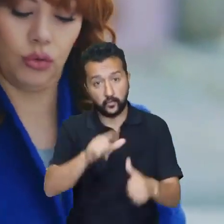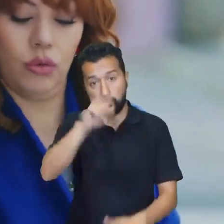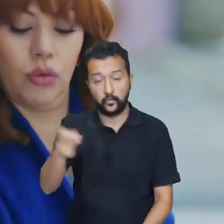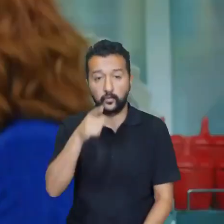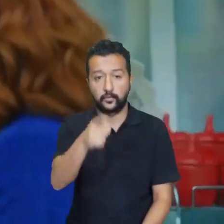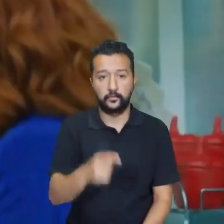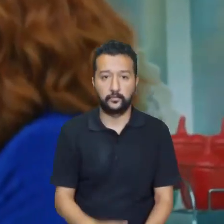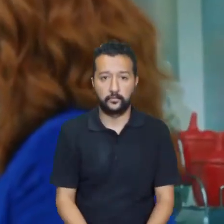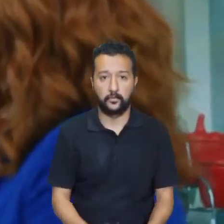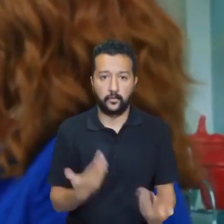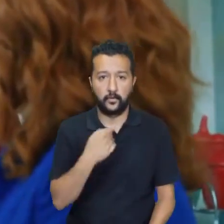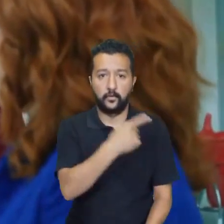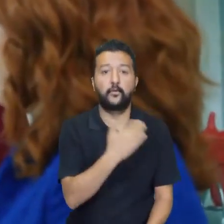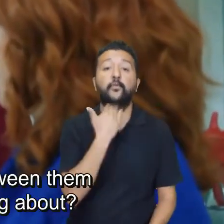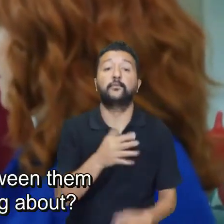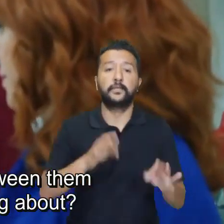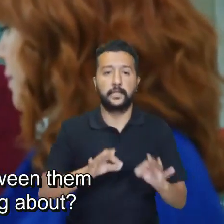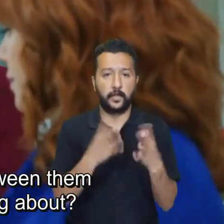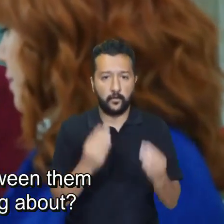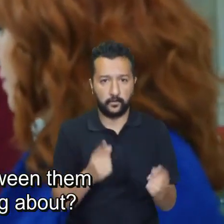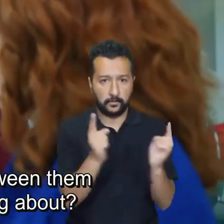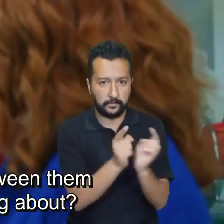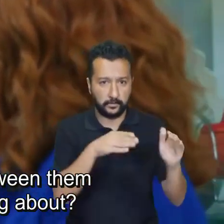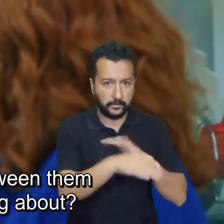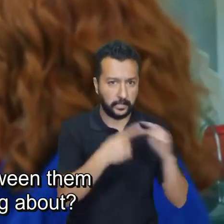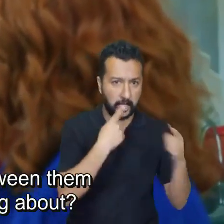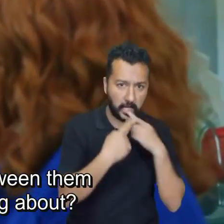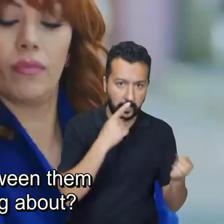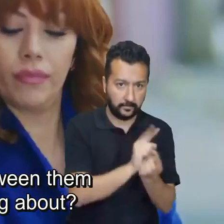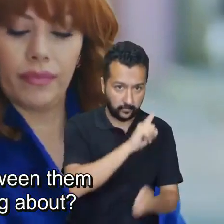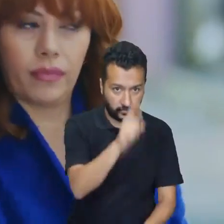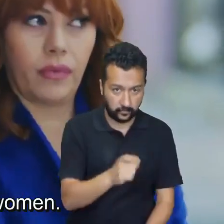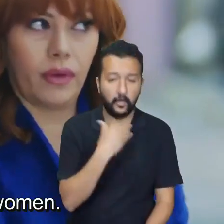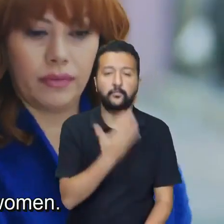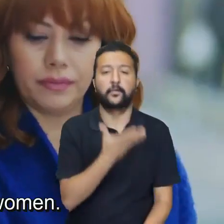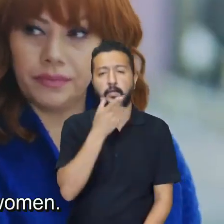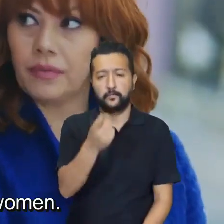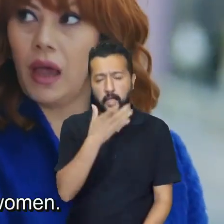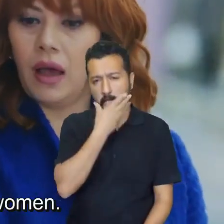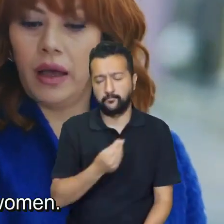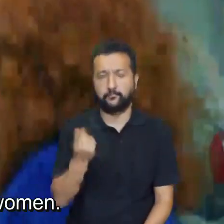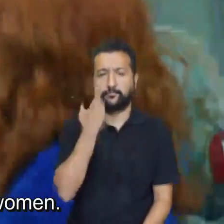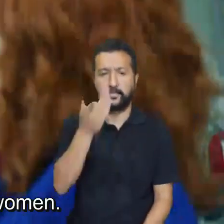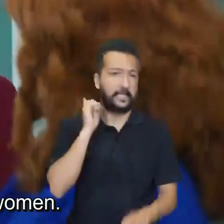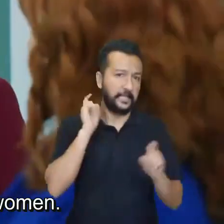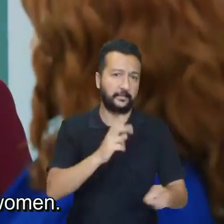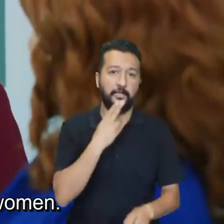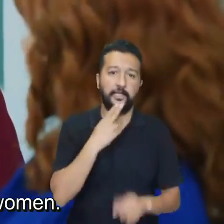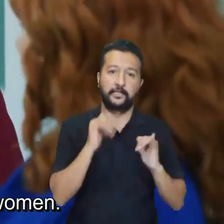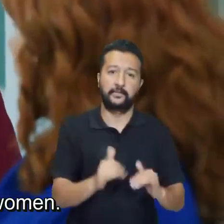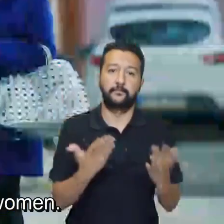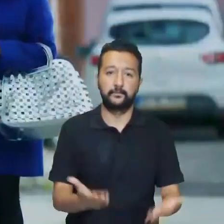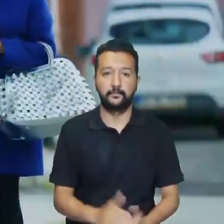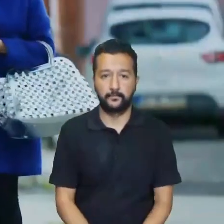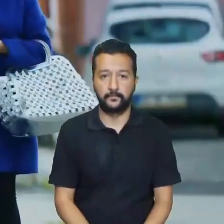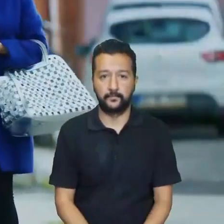sor. Aa. Olmaz şimdi. Ne öyle aralarına girip ne konuşuyorsunuz diye mi soracağım? Ay ne kadar ayıp. Ne öyle dedikoducu kadınlar